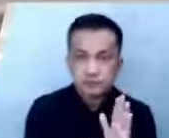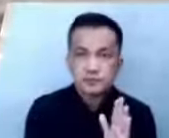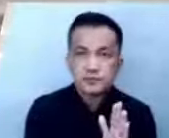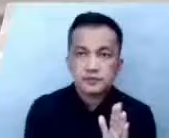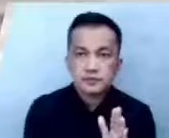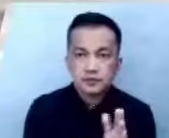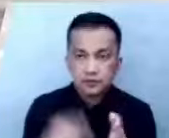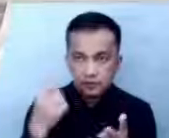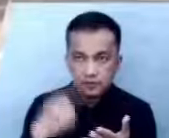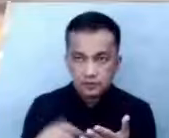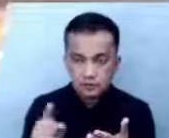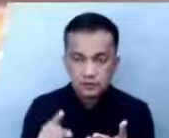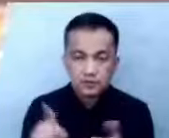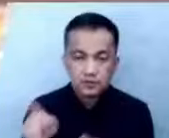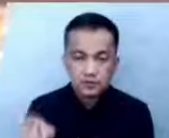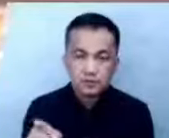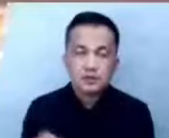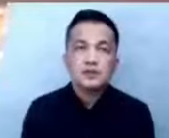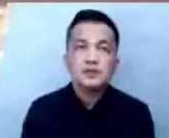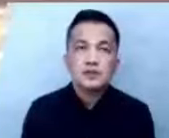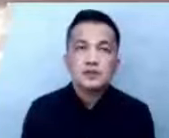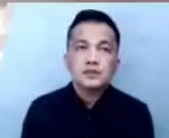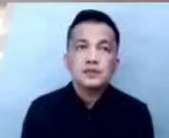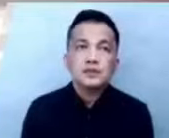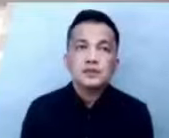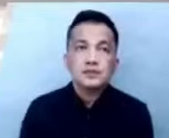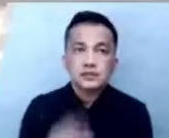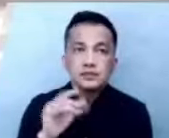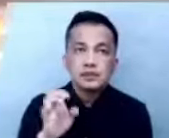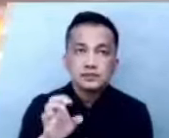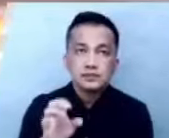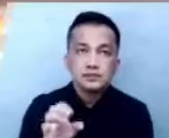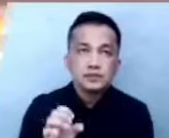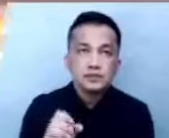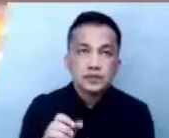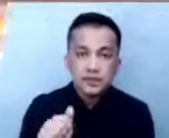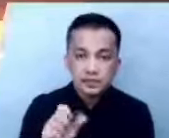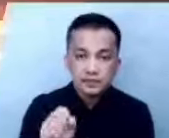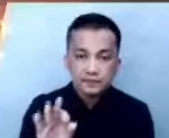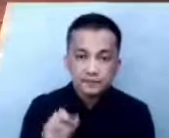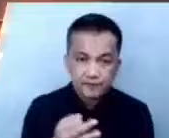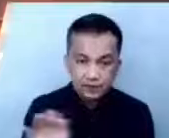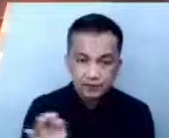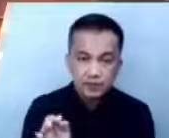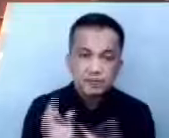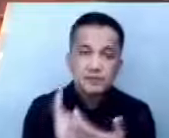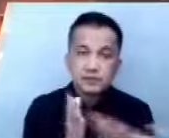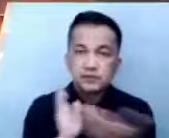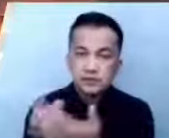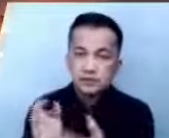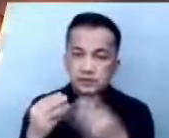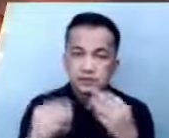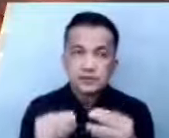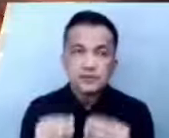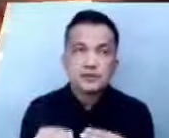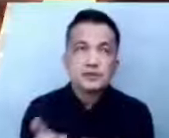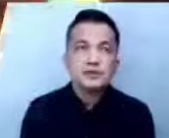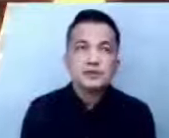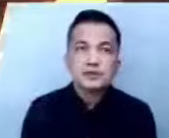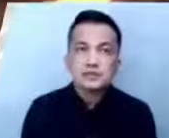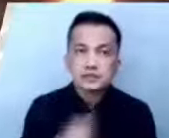natin na yung mga ASF-free na baboy ay makarating sa mga pamilyan, sa slaughterhouses, at hindi